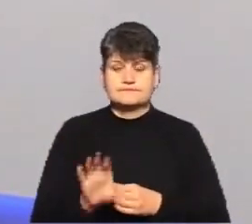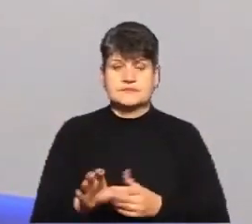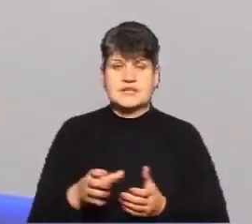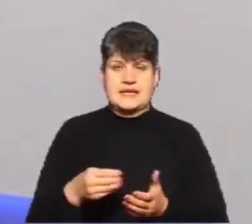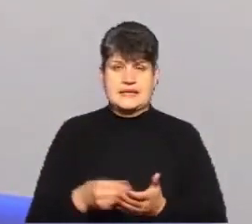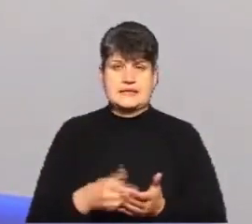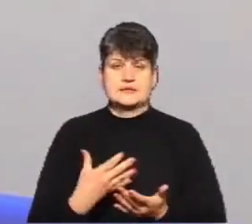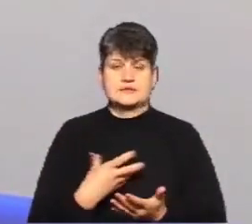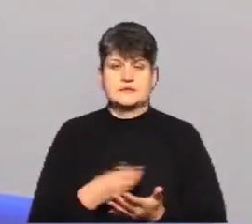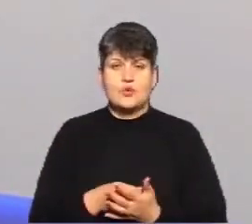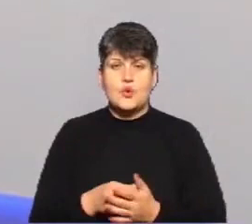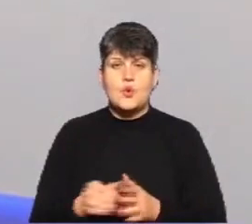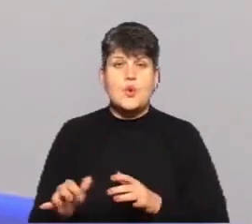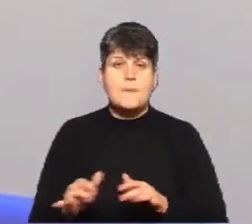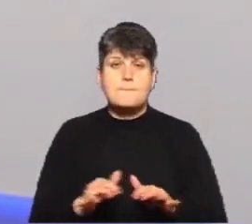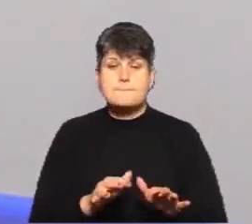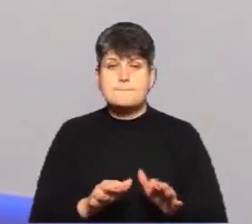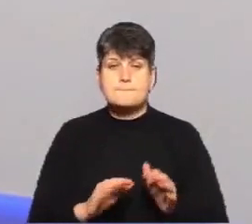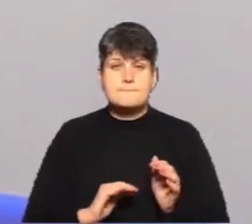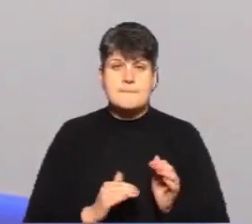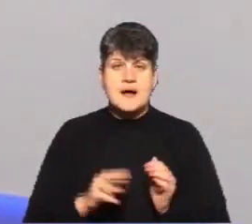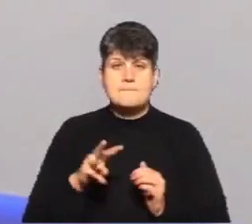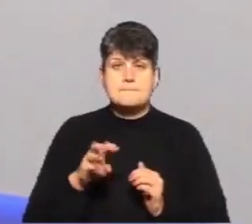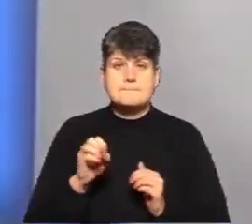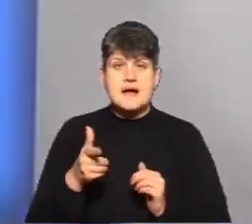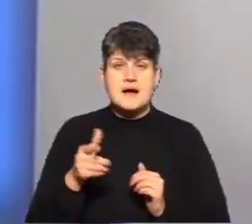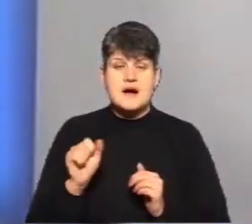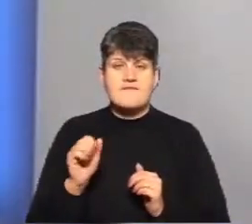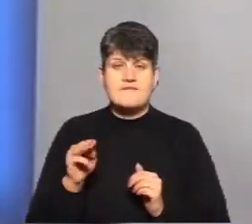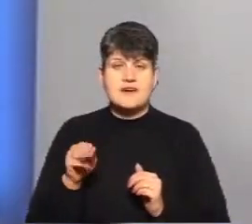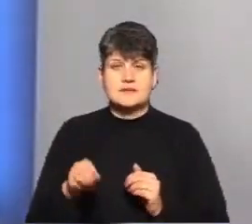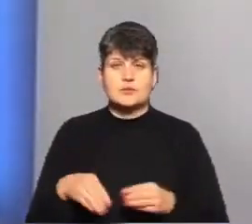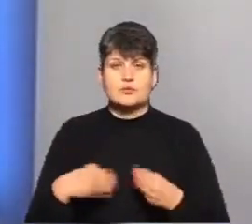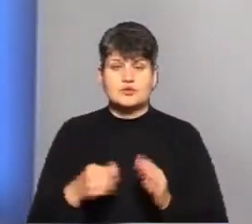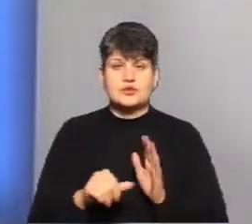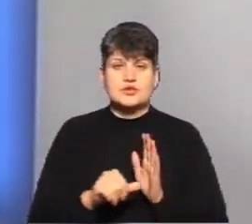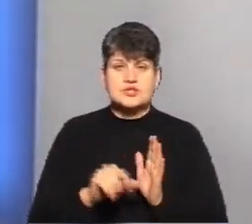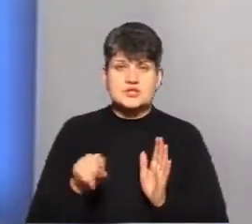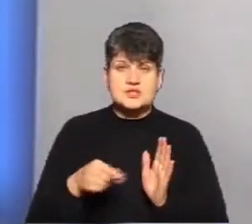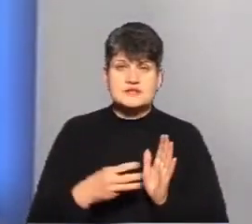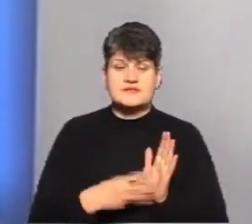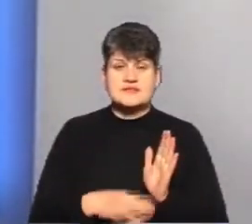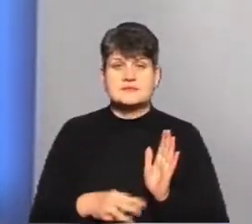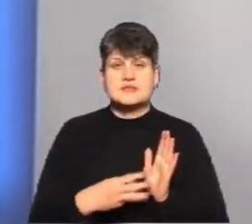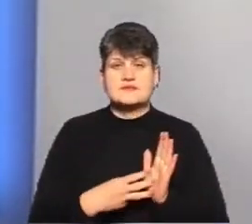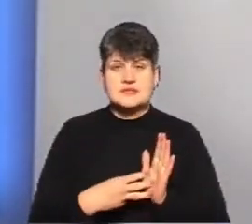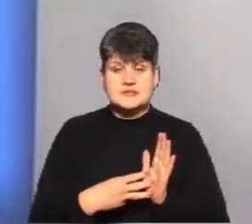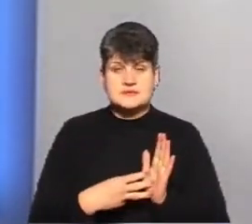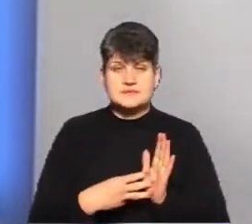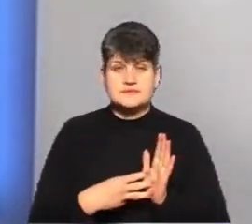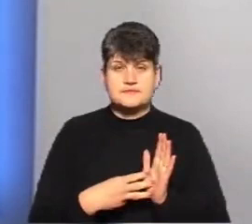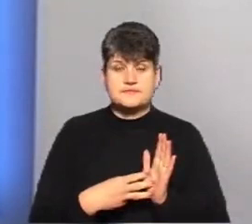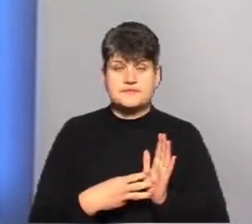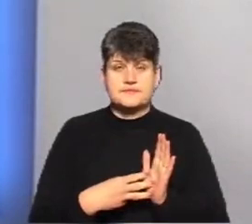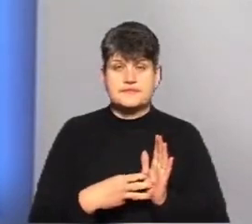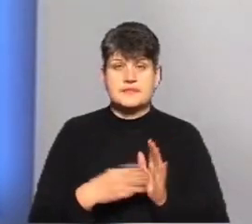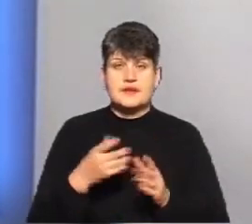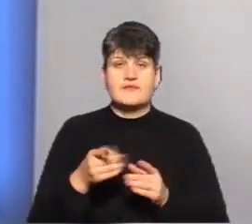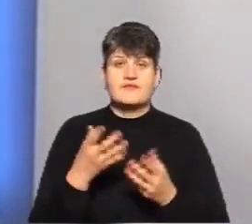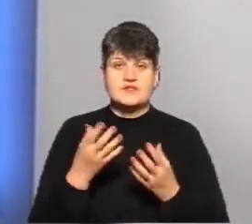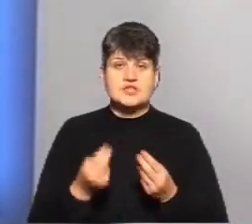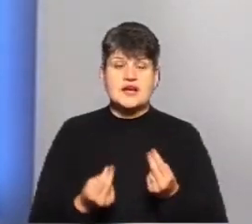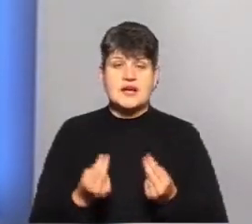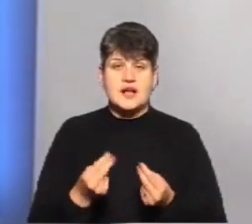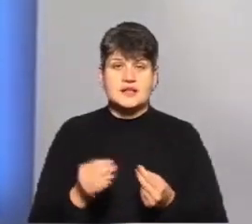компанія «Мегават» пропонує тариф 6,88 Там вже йде гра на копійки.